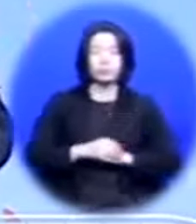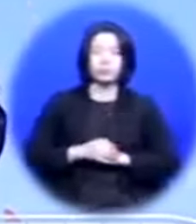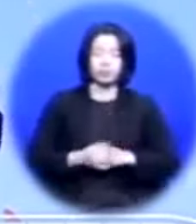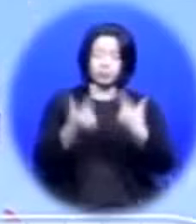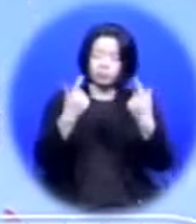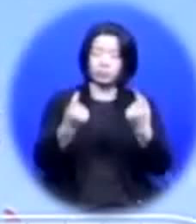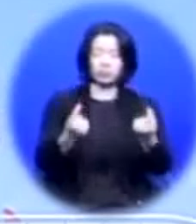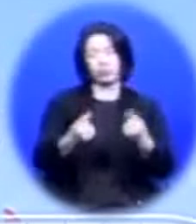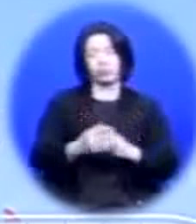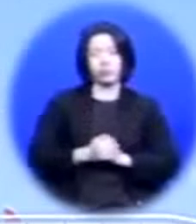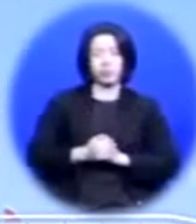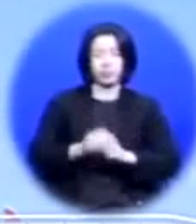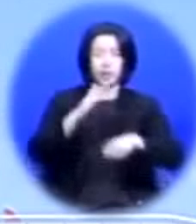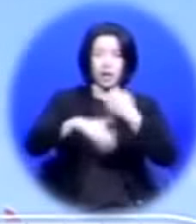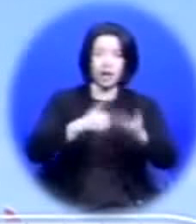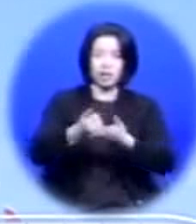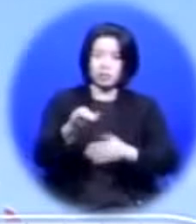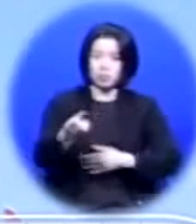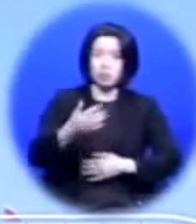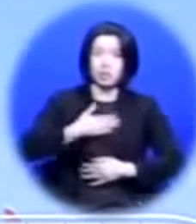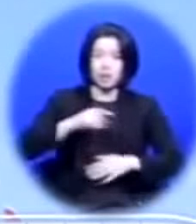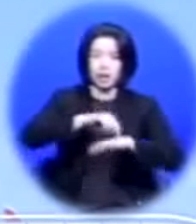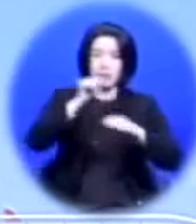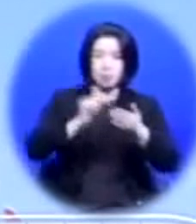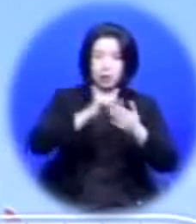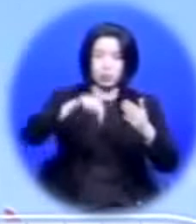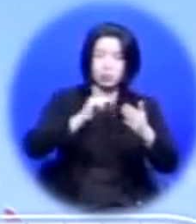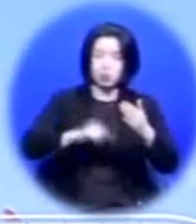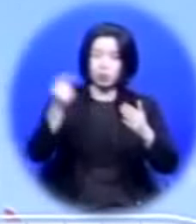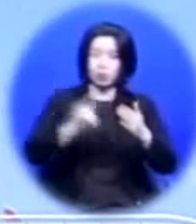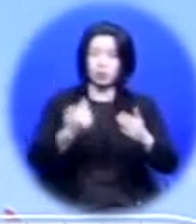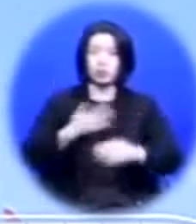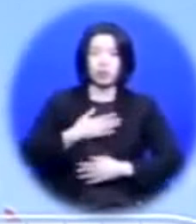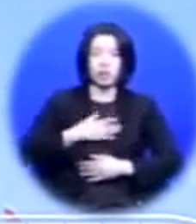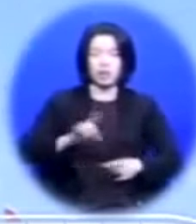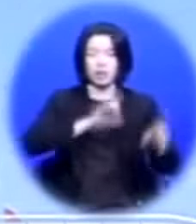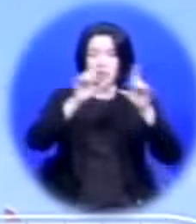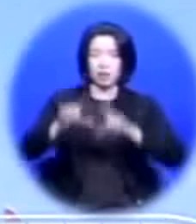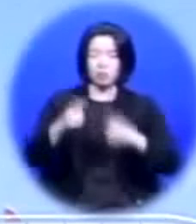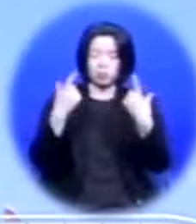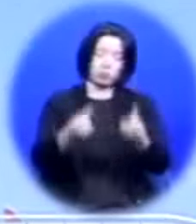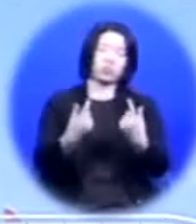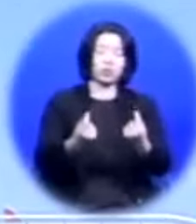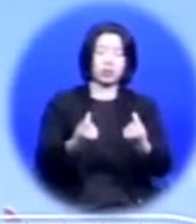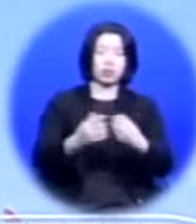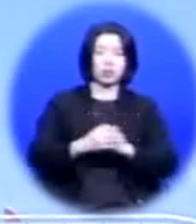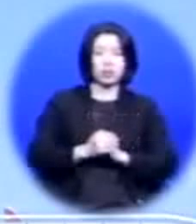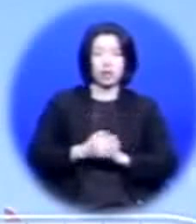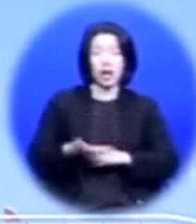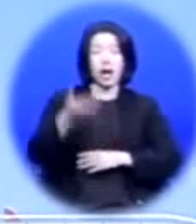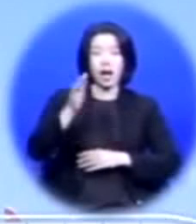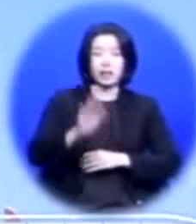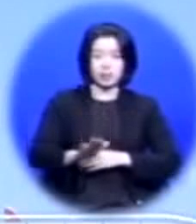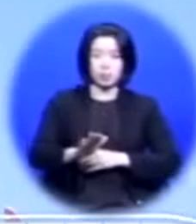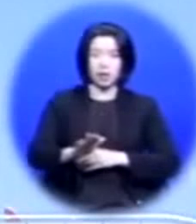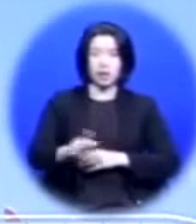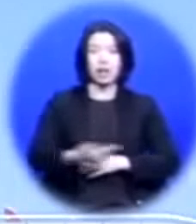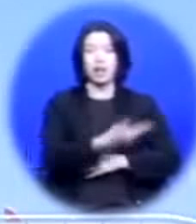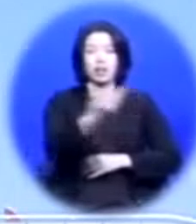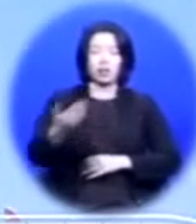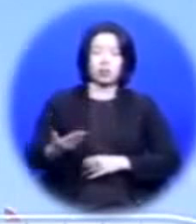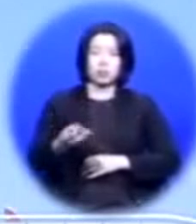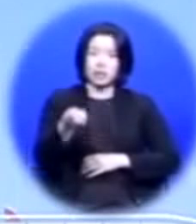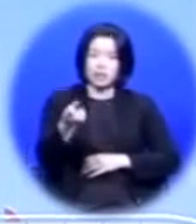똑같아요 하나님의 씨가 내 마음속에 들어와도 내 삶은 맨 똑같아요 그러나 여러분이